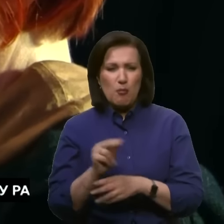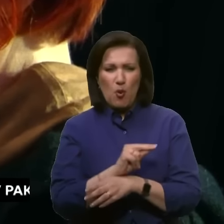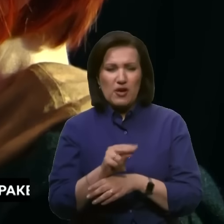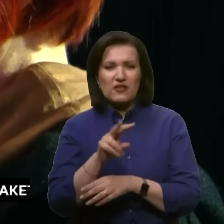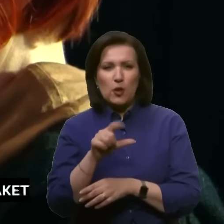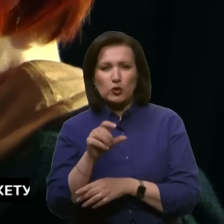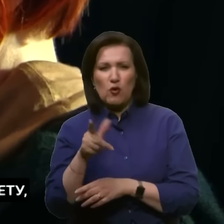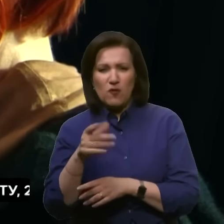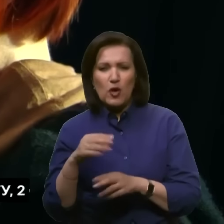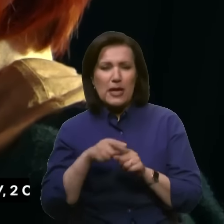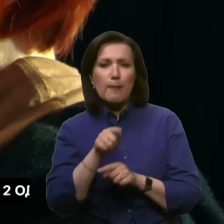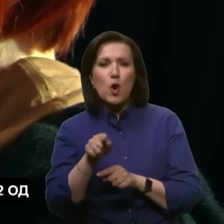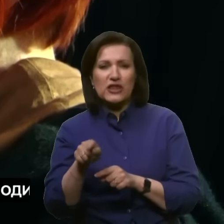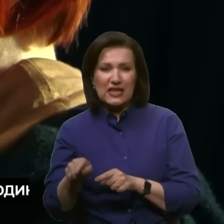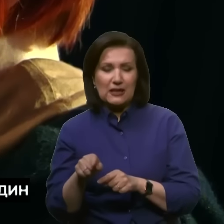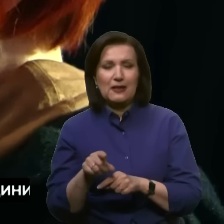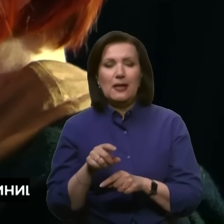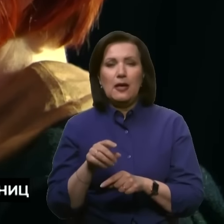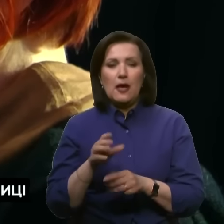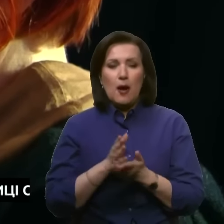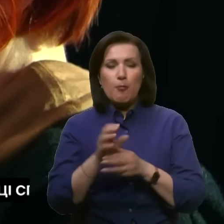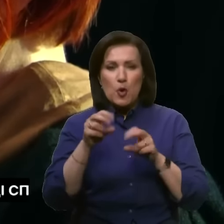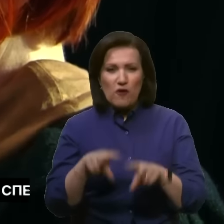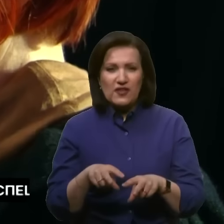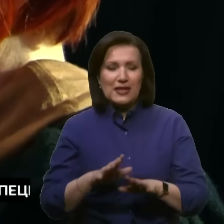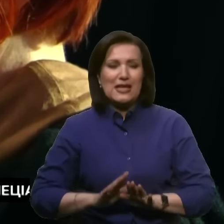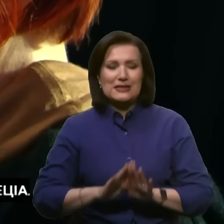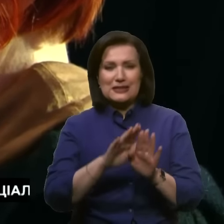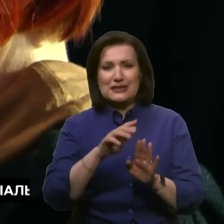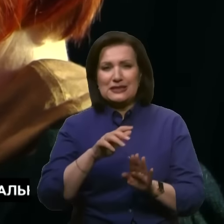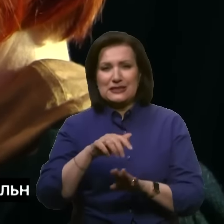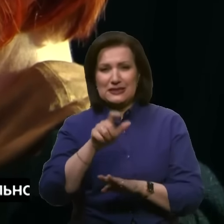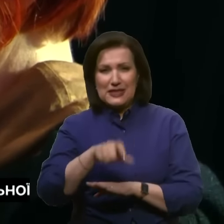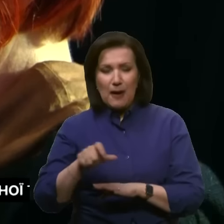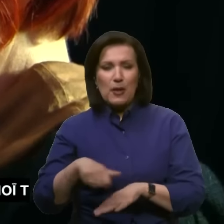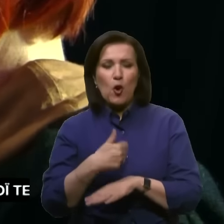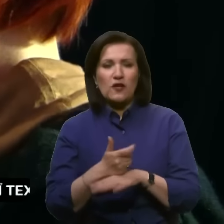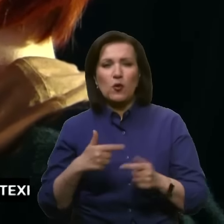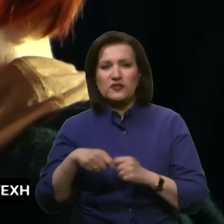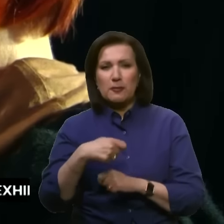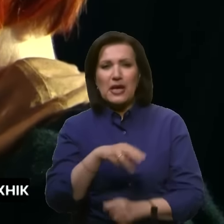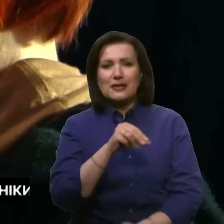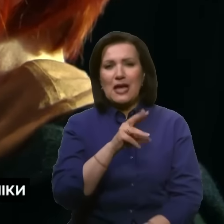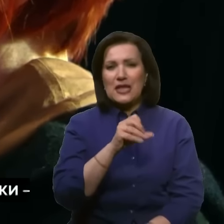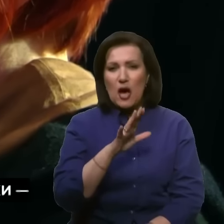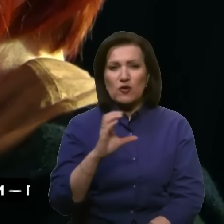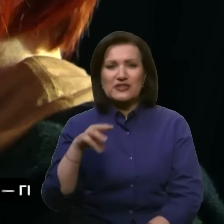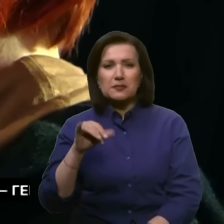поправки Лозового, я про них. Профільні зами голови Офісу президента Татаров і